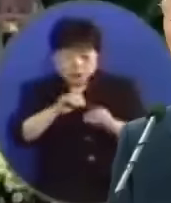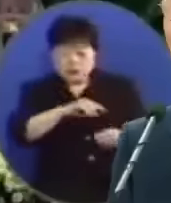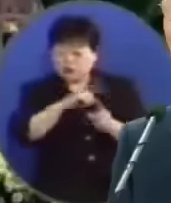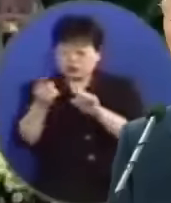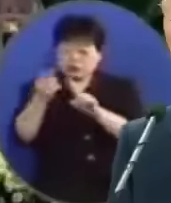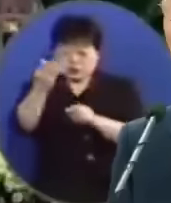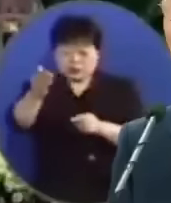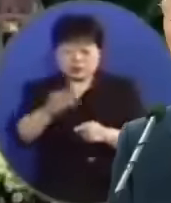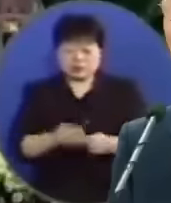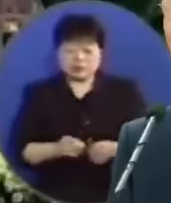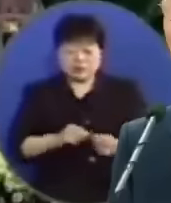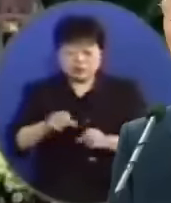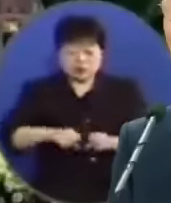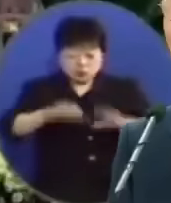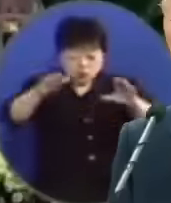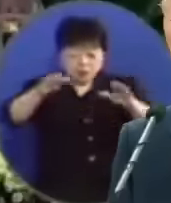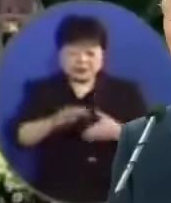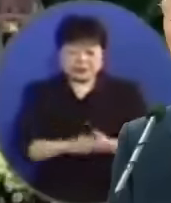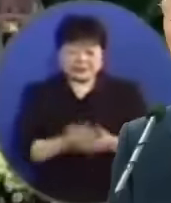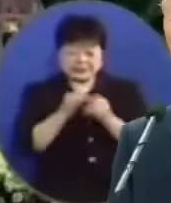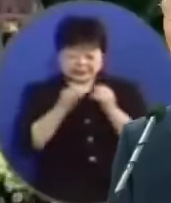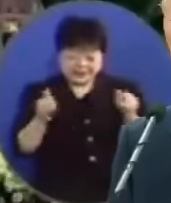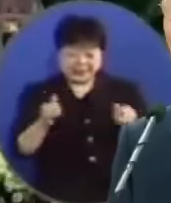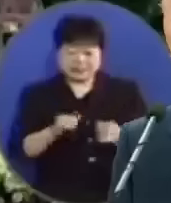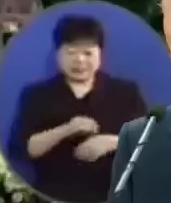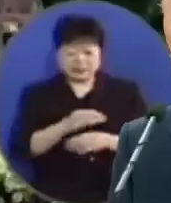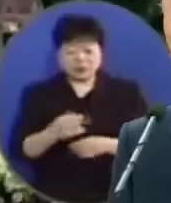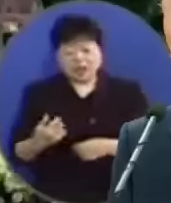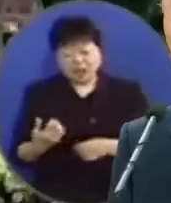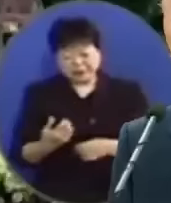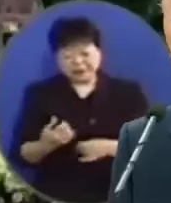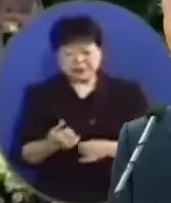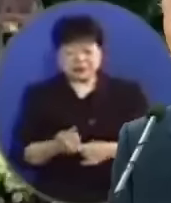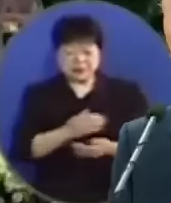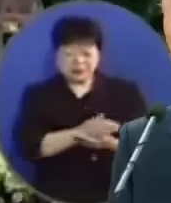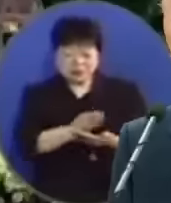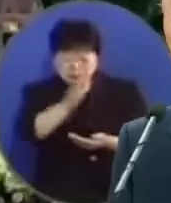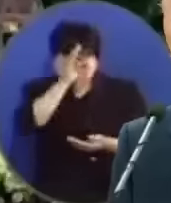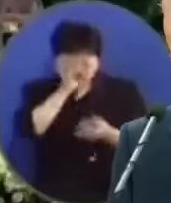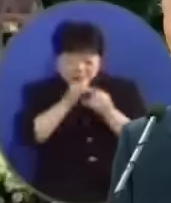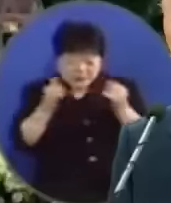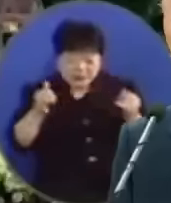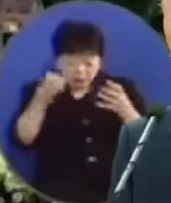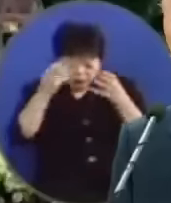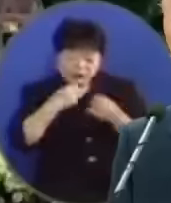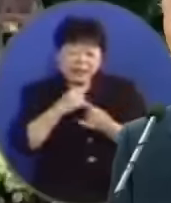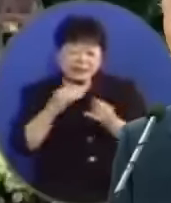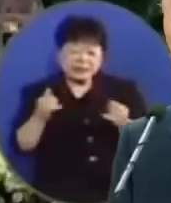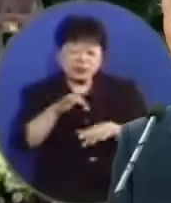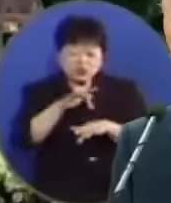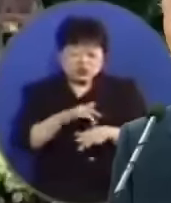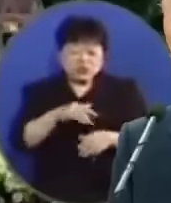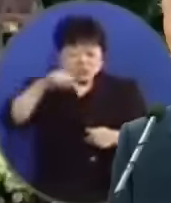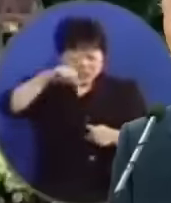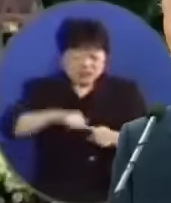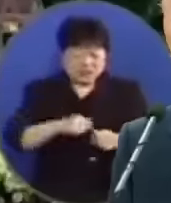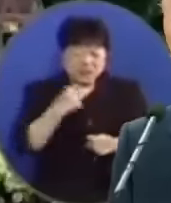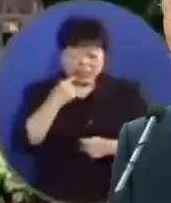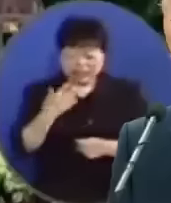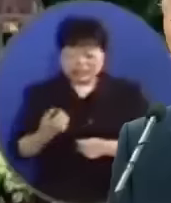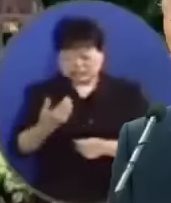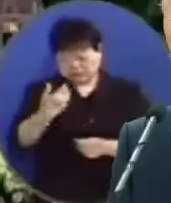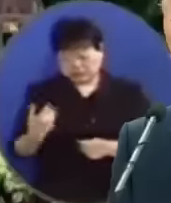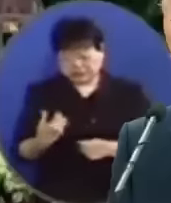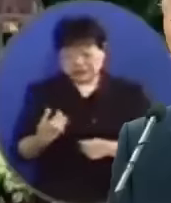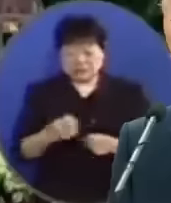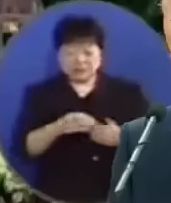그의 소문이 온 수루야에 퍼진지라 사람들이 모든 앓는 자, 각종 병에 걸려 고통당하는 자, 귀신 들린 자, 간질한 자,